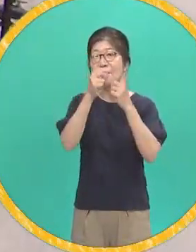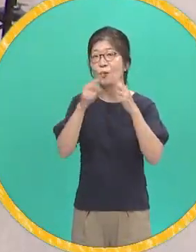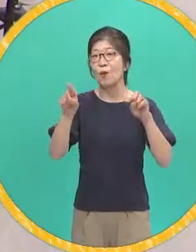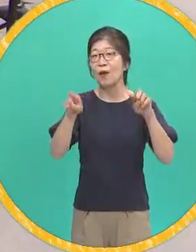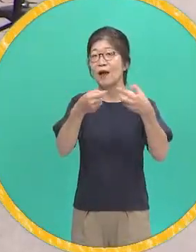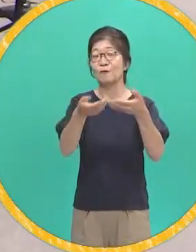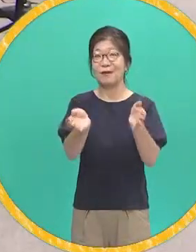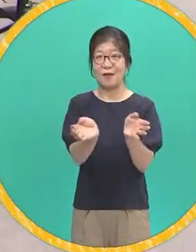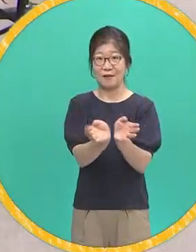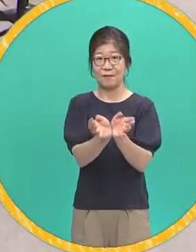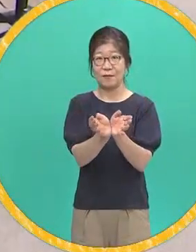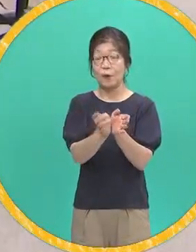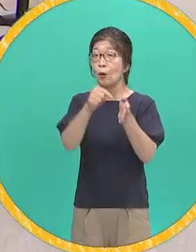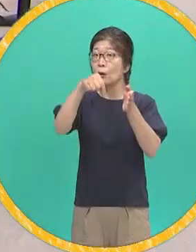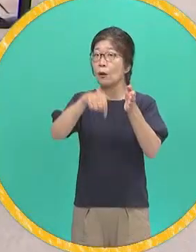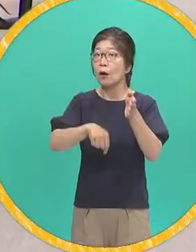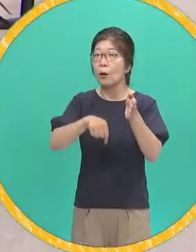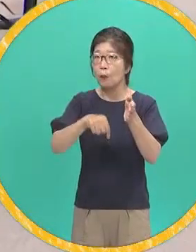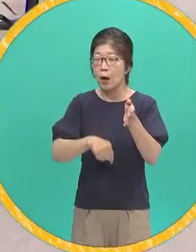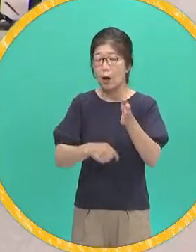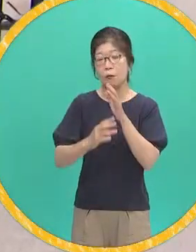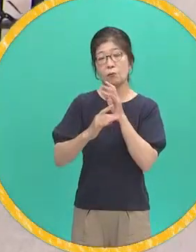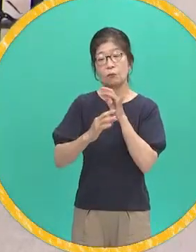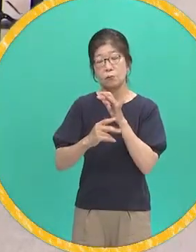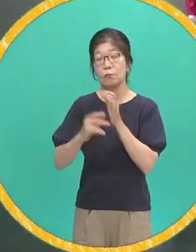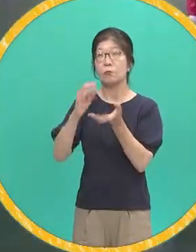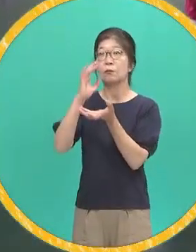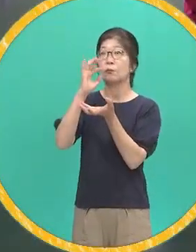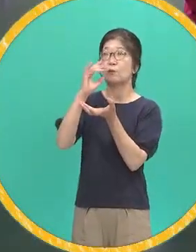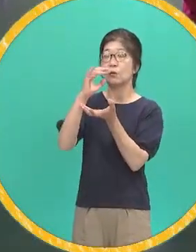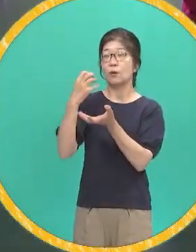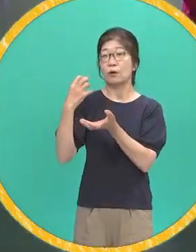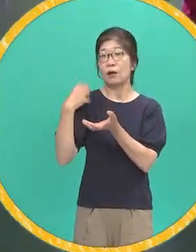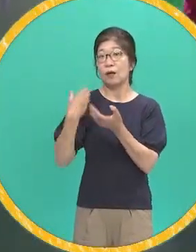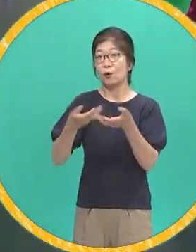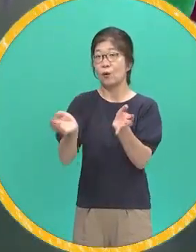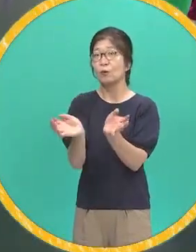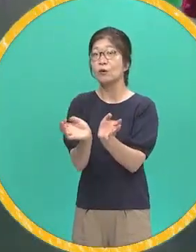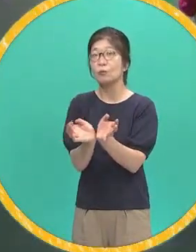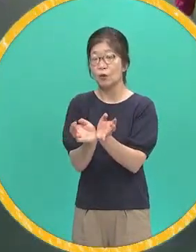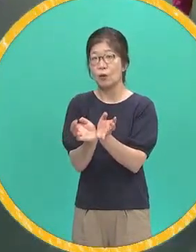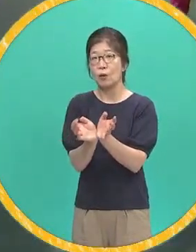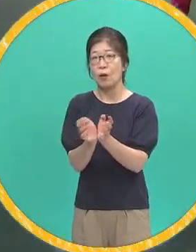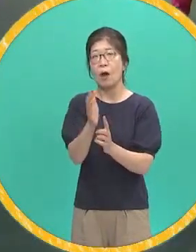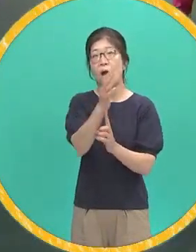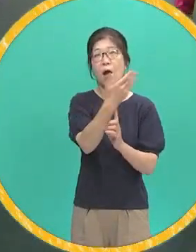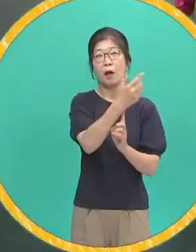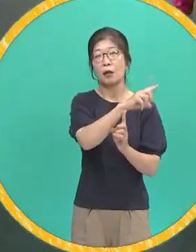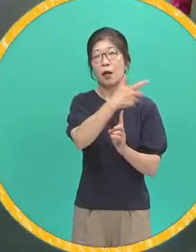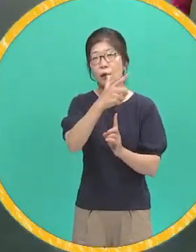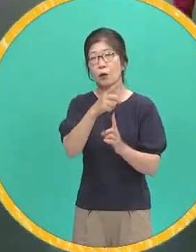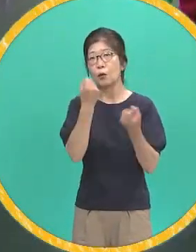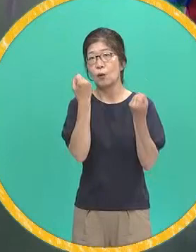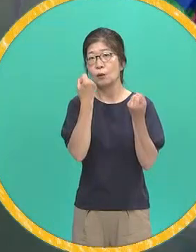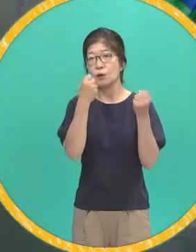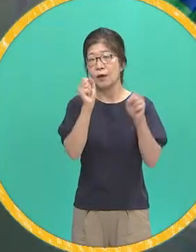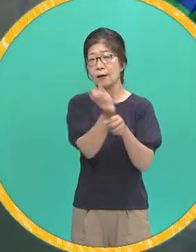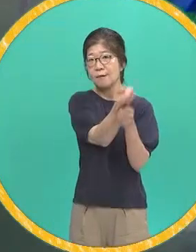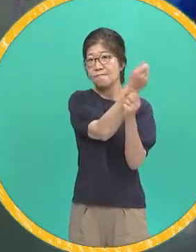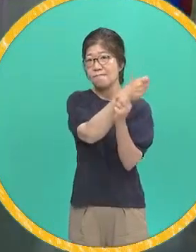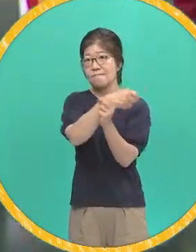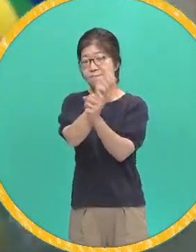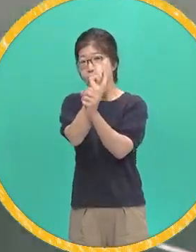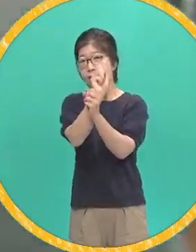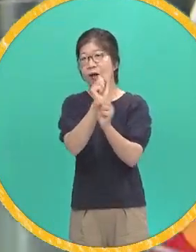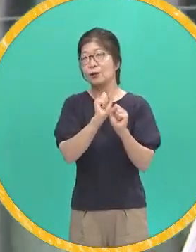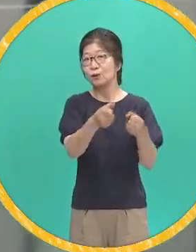その編成は楽器を演奏する演奏隊員とフラッグを使った演技などで演奏に花を添えるカラー